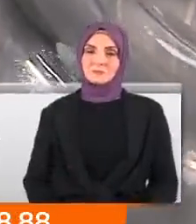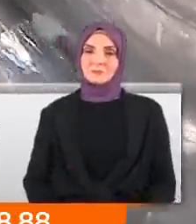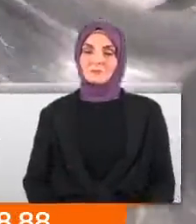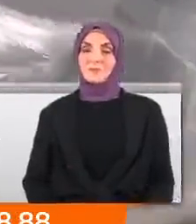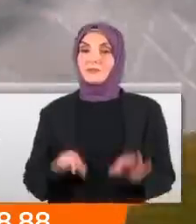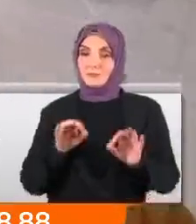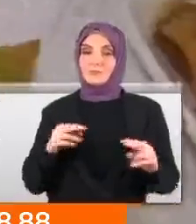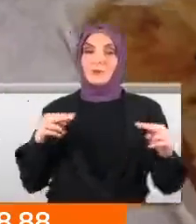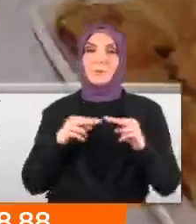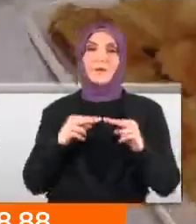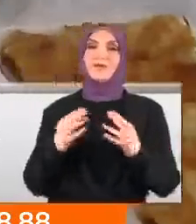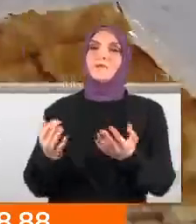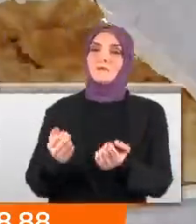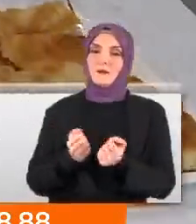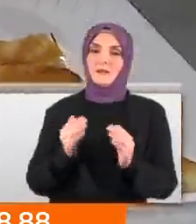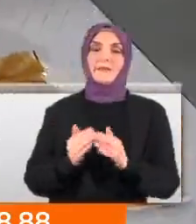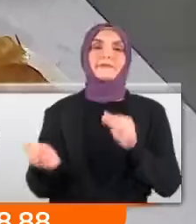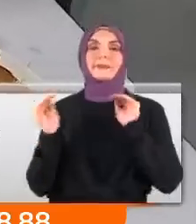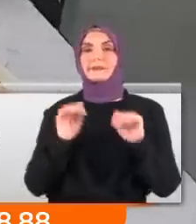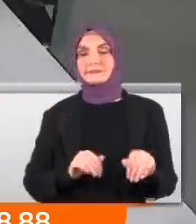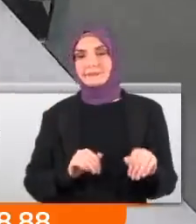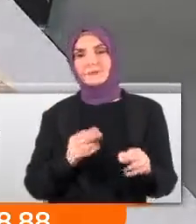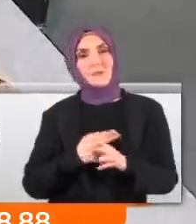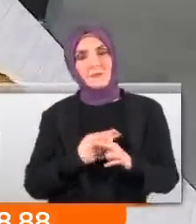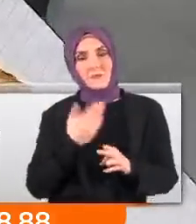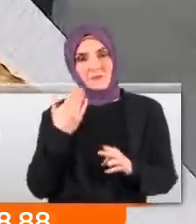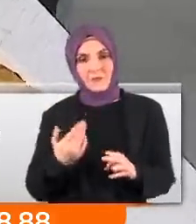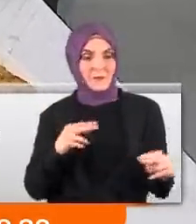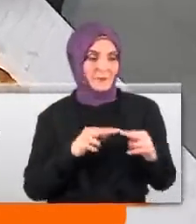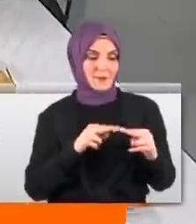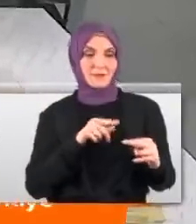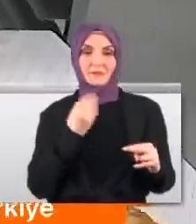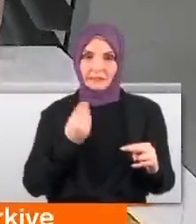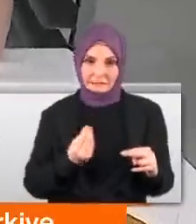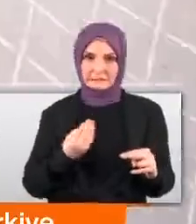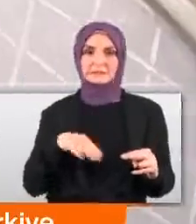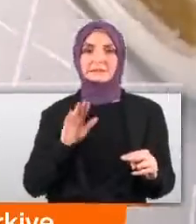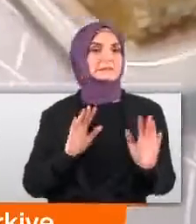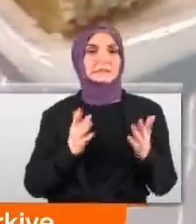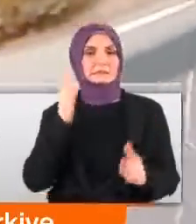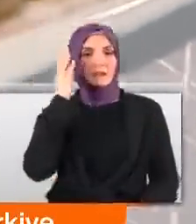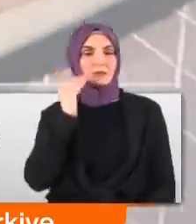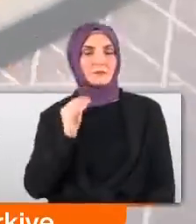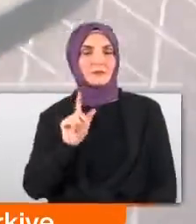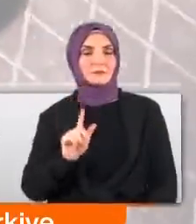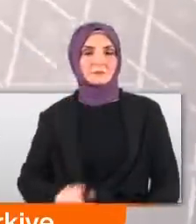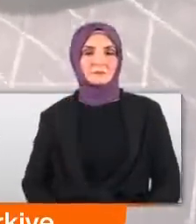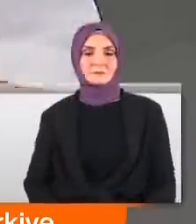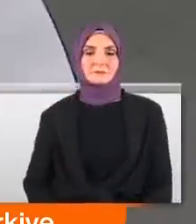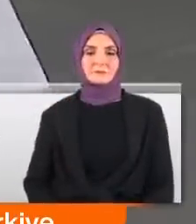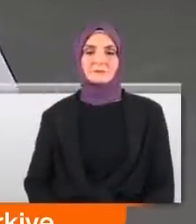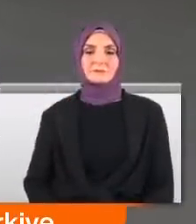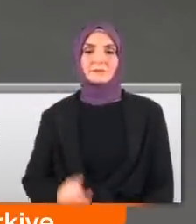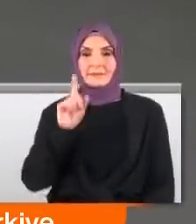Şimdi baklavayı aldık, eve geldik. Baklavanın iyi olup olmadığını nasıl anlayabiliriz deneyerek? Anlamak için önce bir yudum su